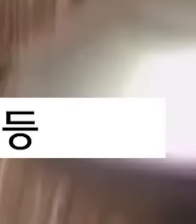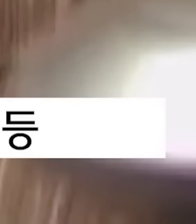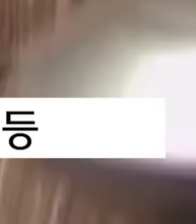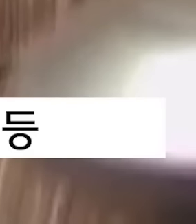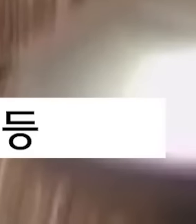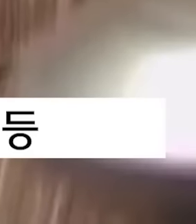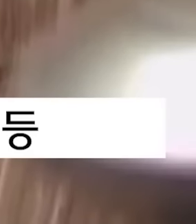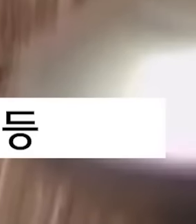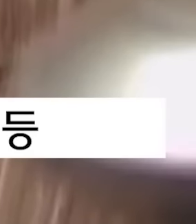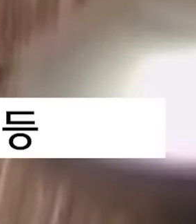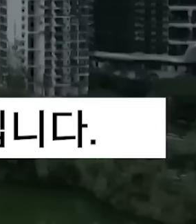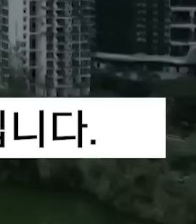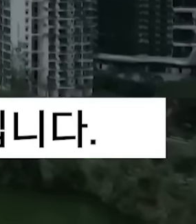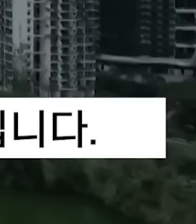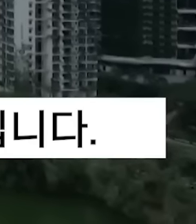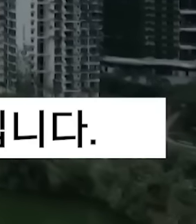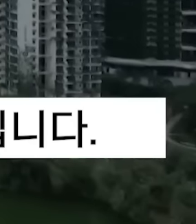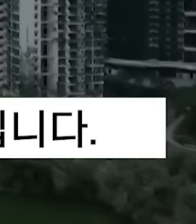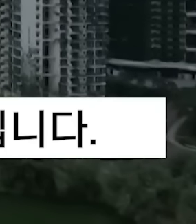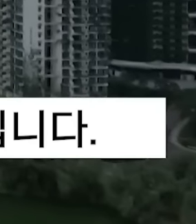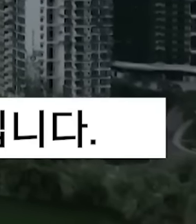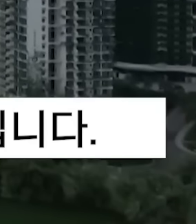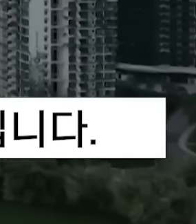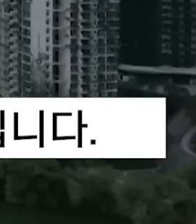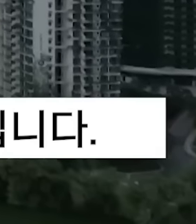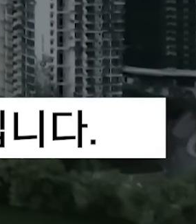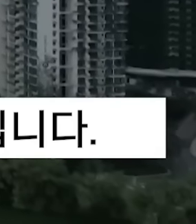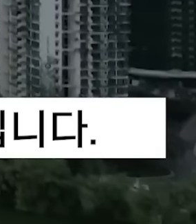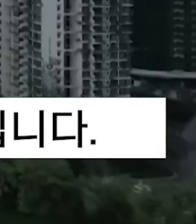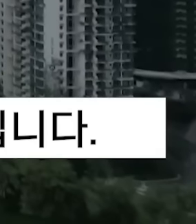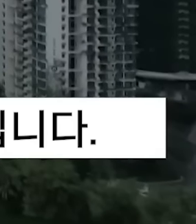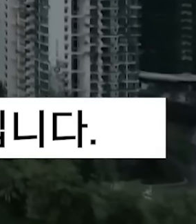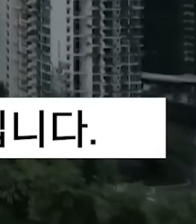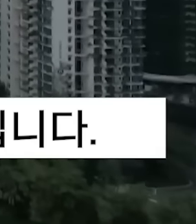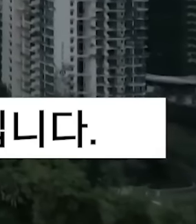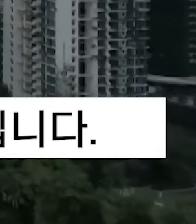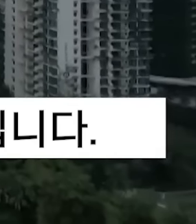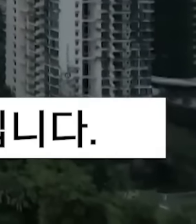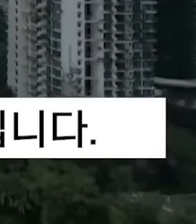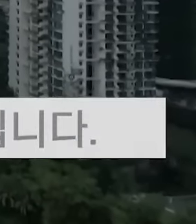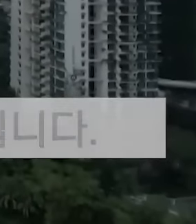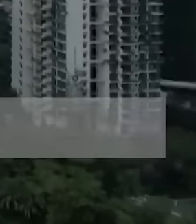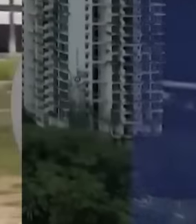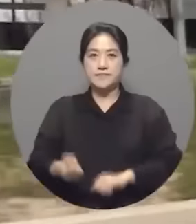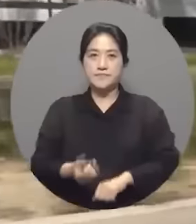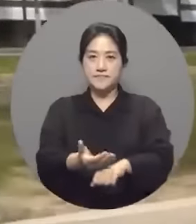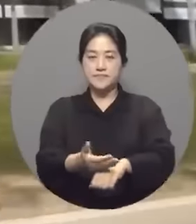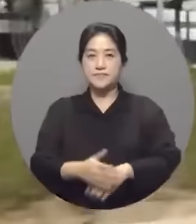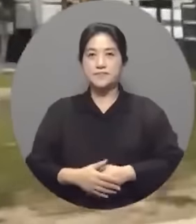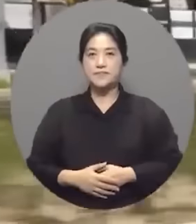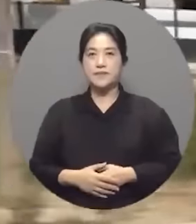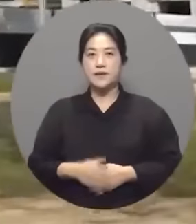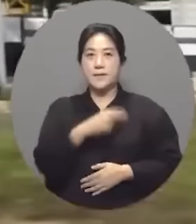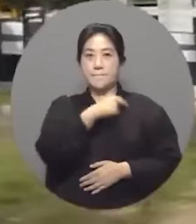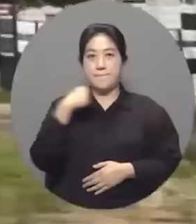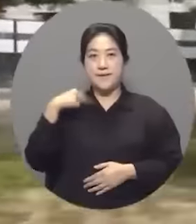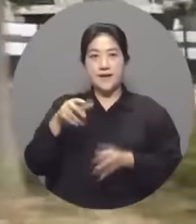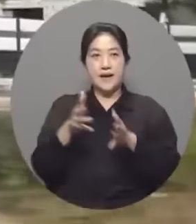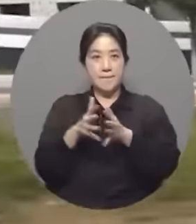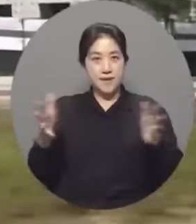계약금 비율을 낮추는 등 부동산 경기 부양에 안간힘을 쓰고 있지만 효과는 미지수입니다 베이징의 한